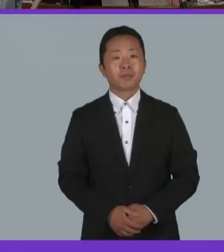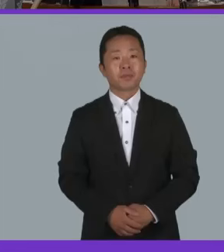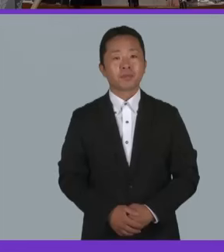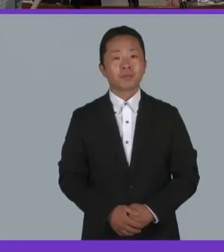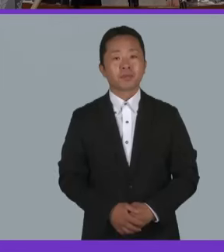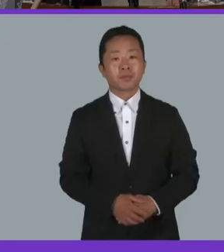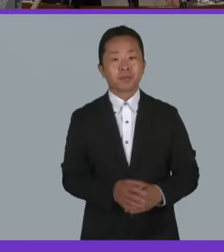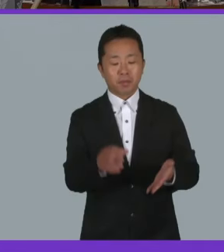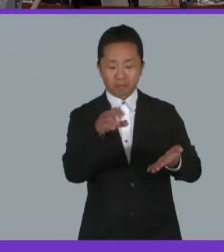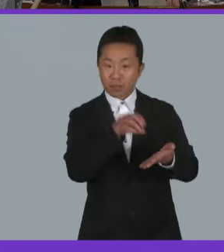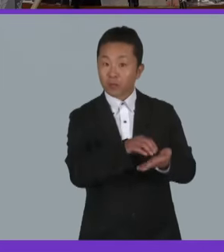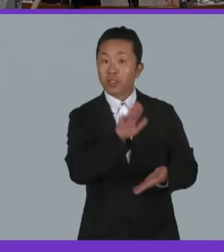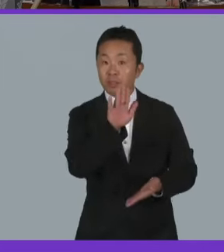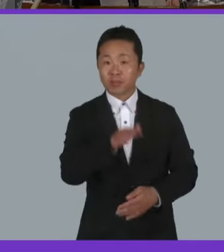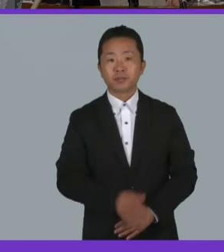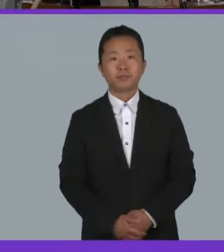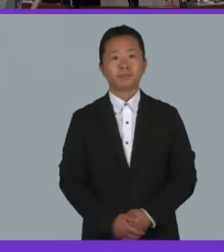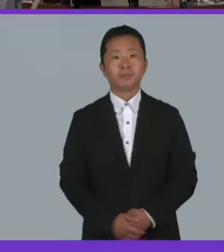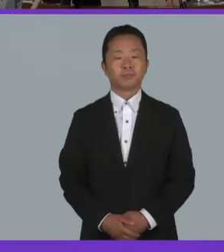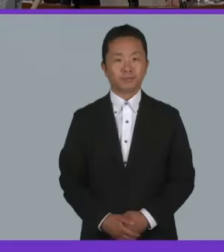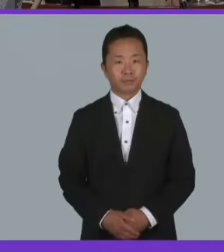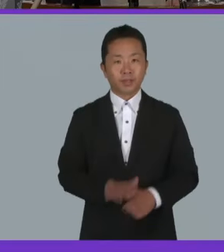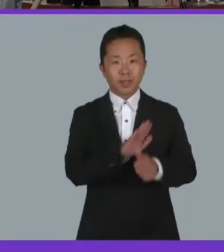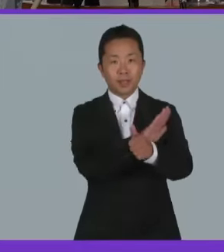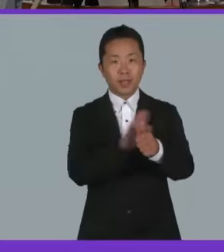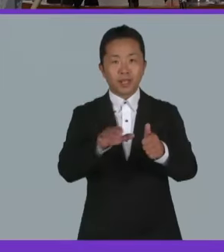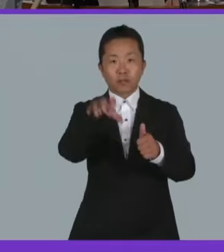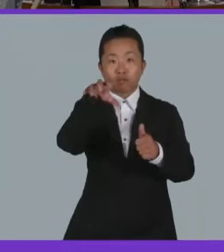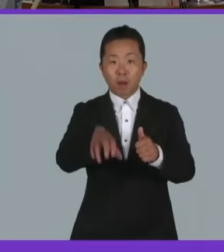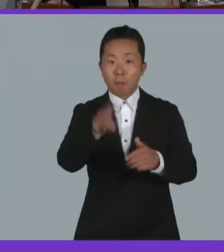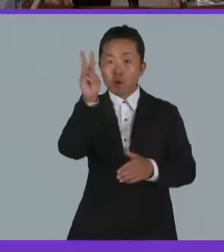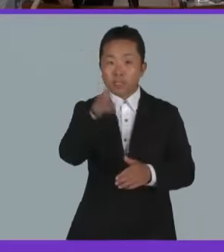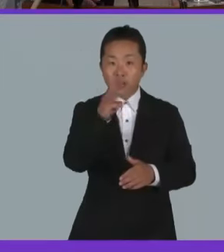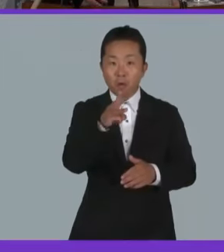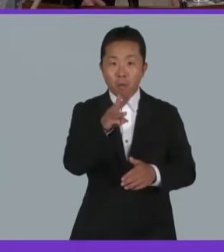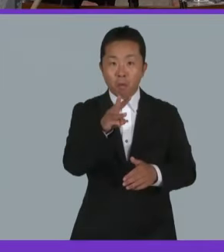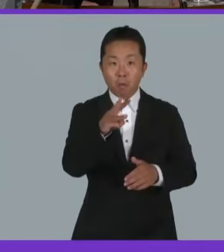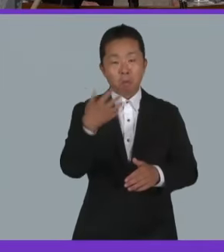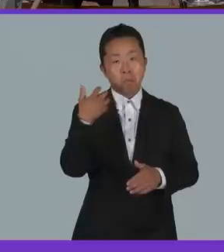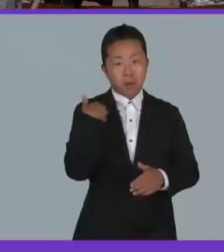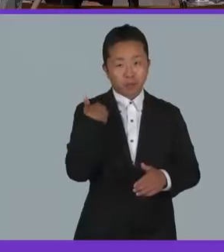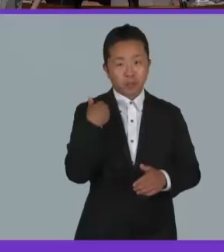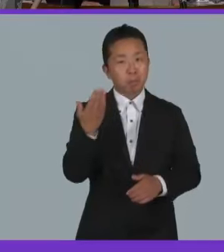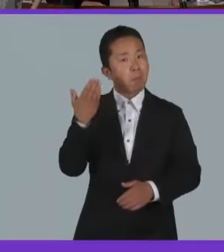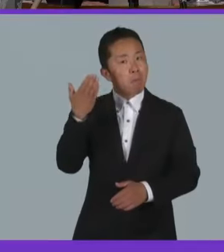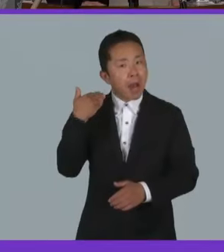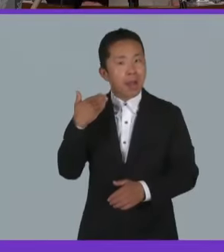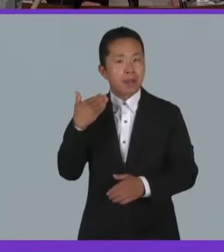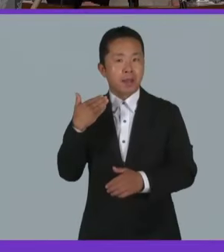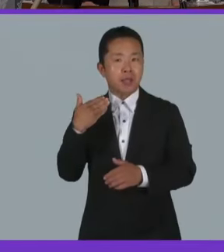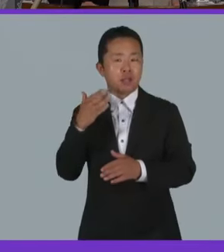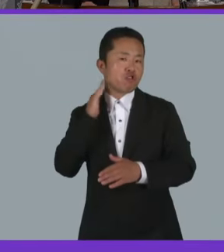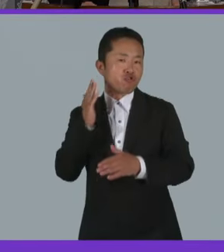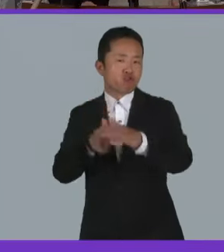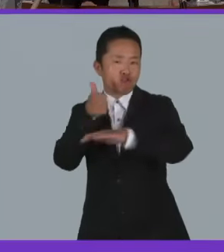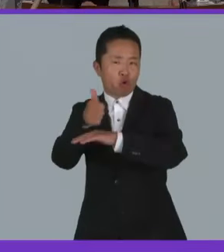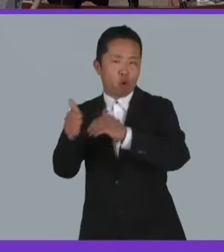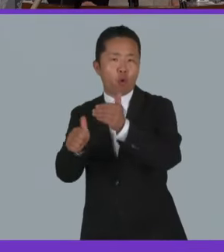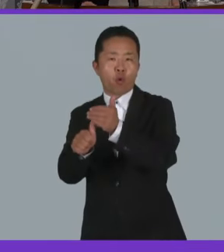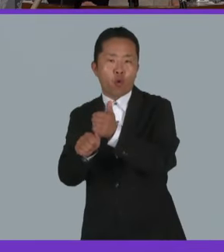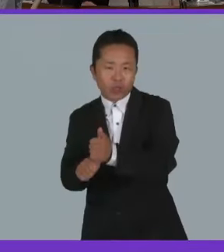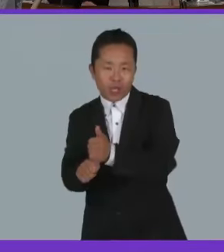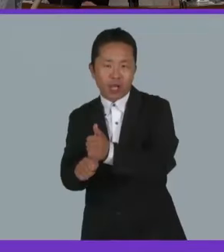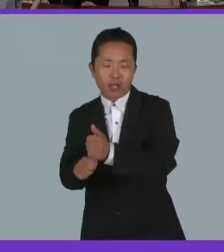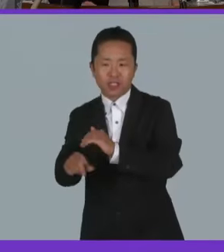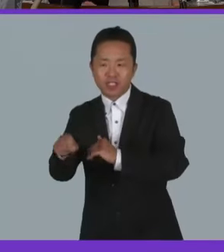表記させていただいております。内閣官房参与を現にお務めで、元首相補佐官、首相秘書